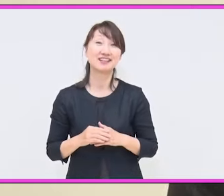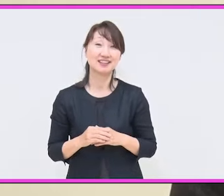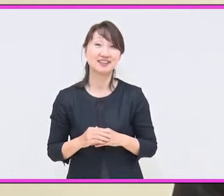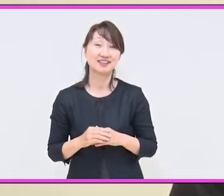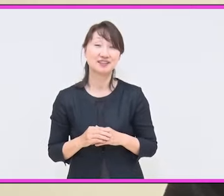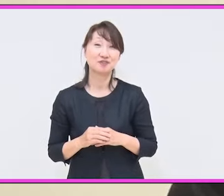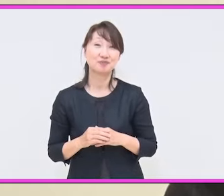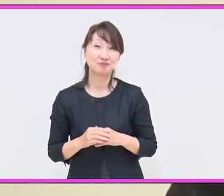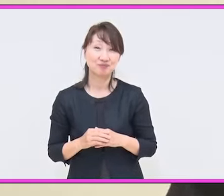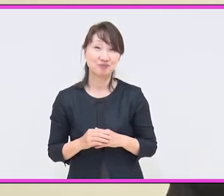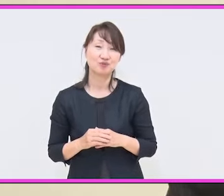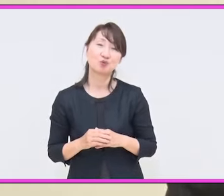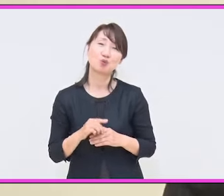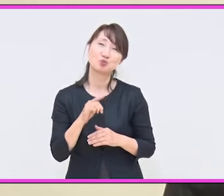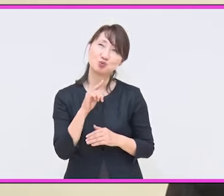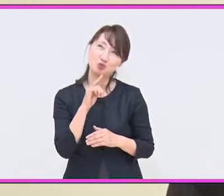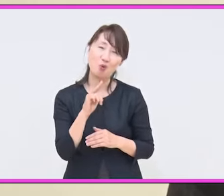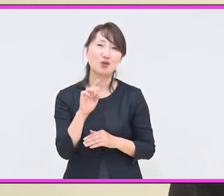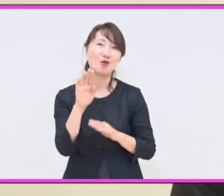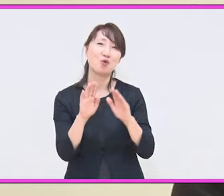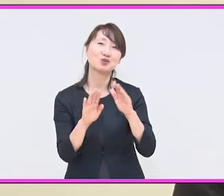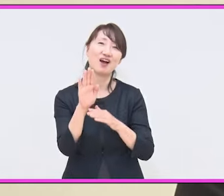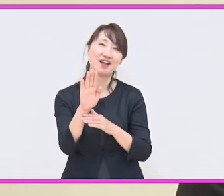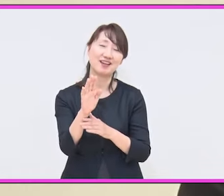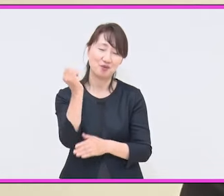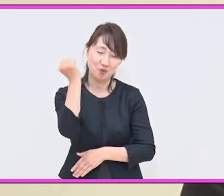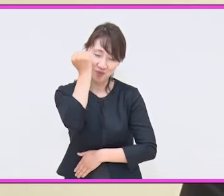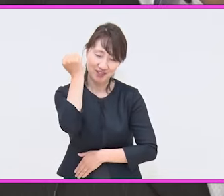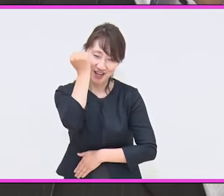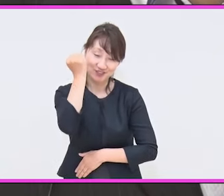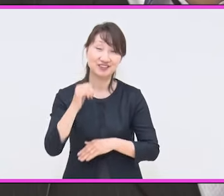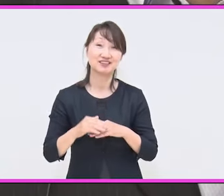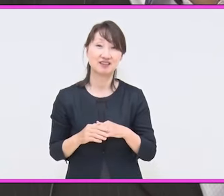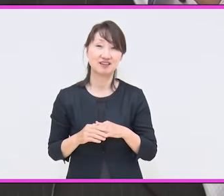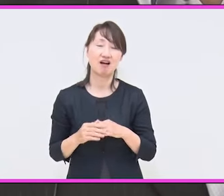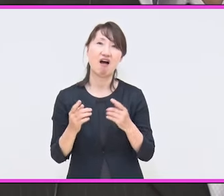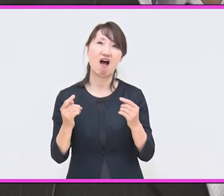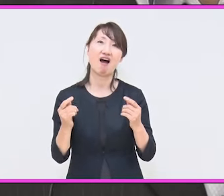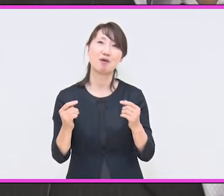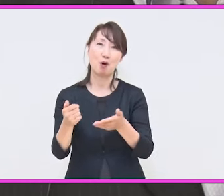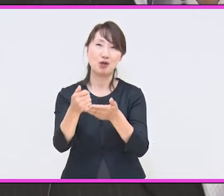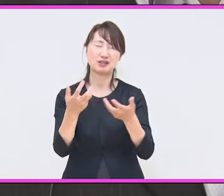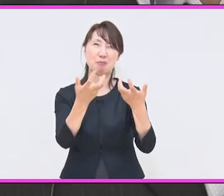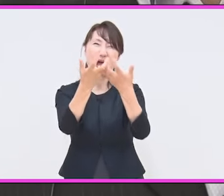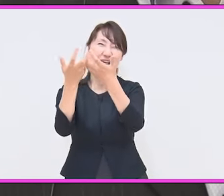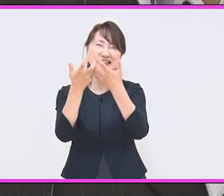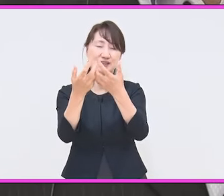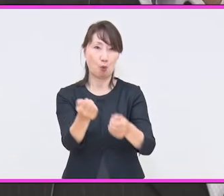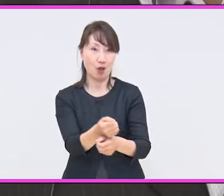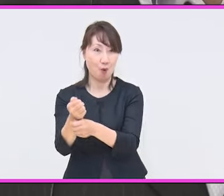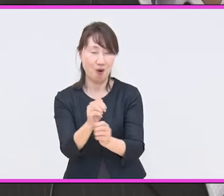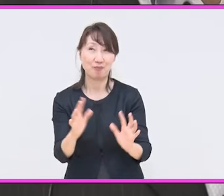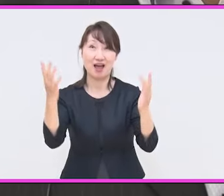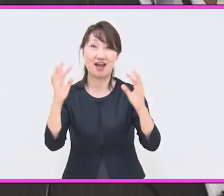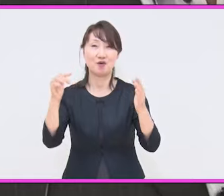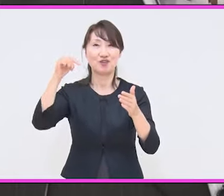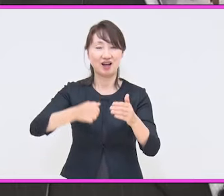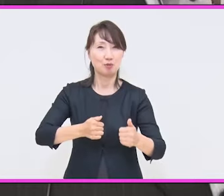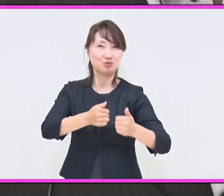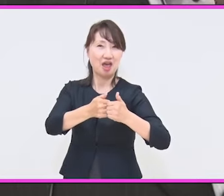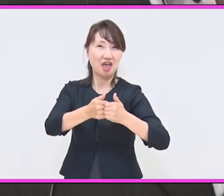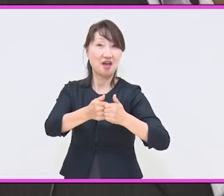すごいそういう気持ちになったのを覚えてますね。 やはりこう満員の中で熱狂的な応援を受けてプレーするっていうのは違いますもん